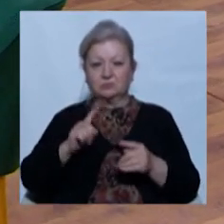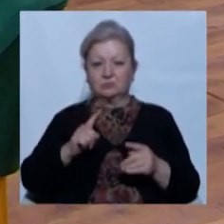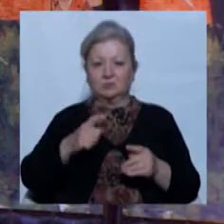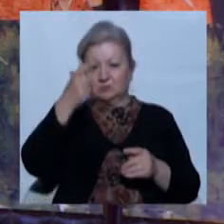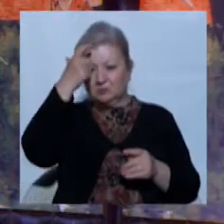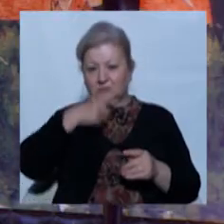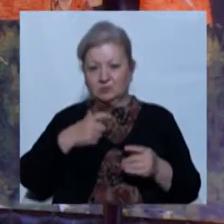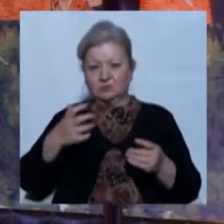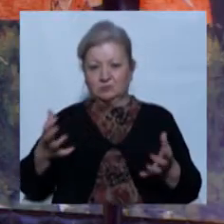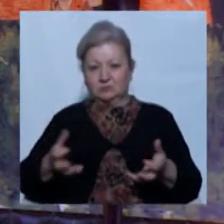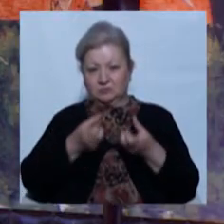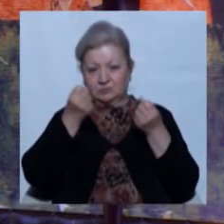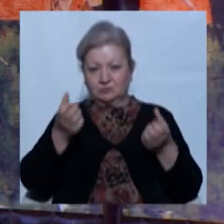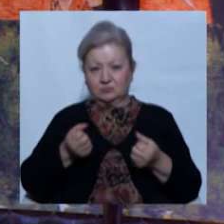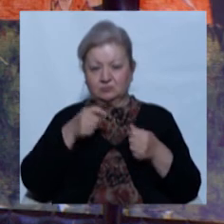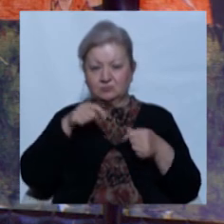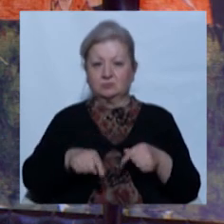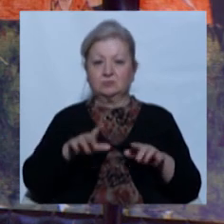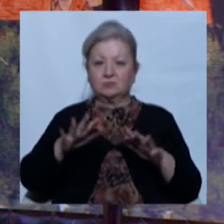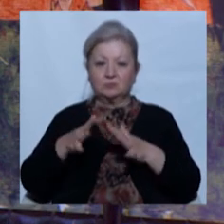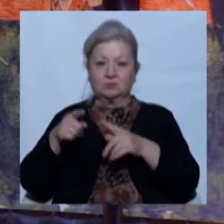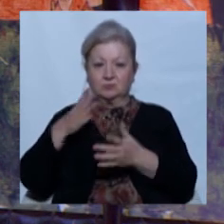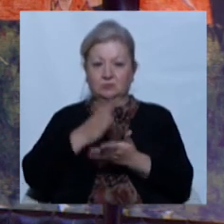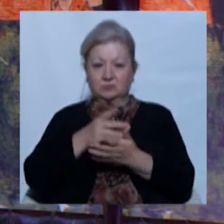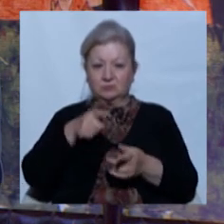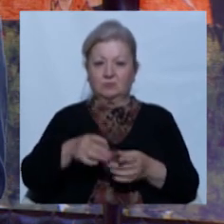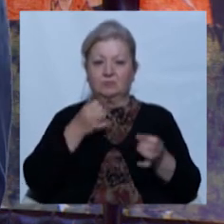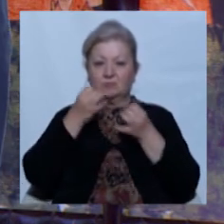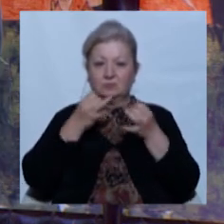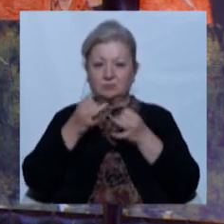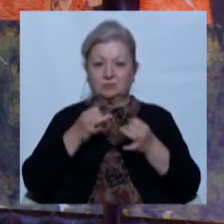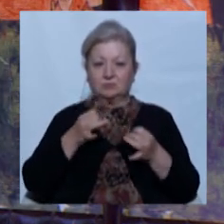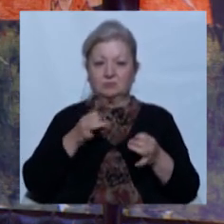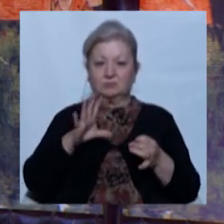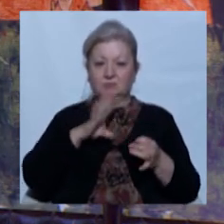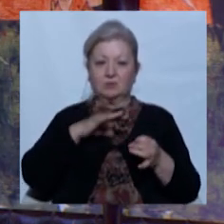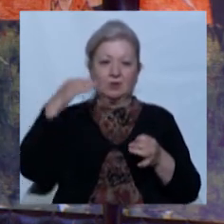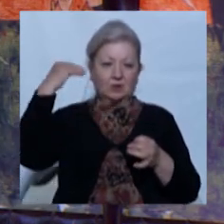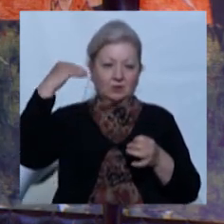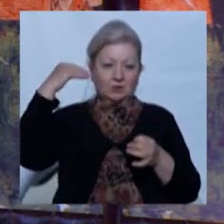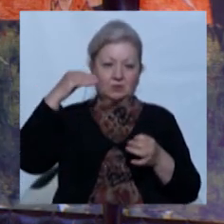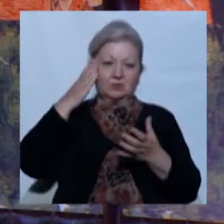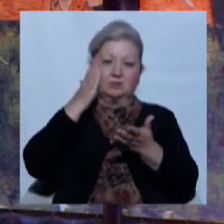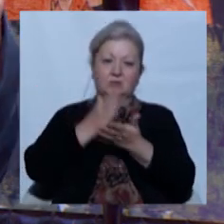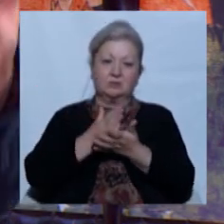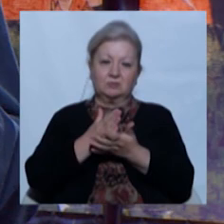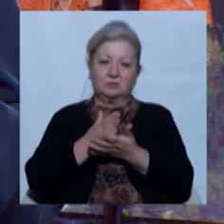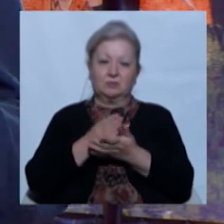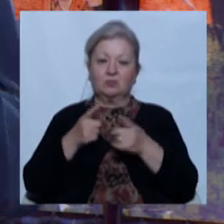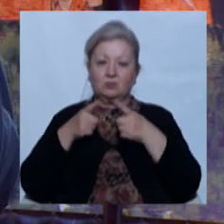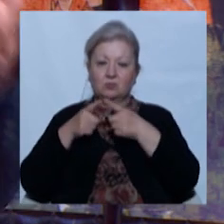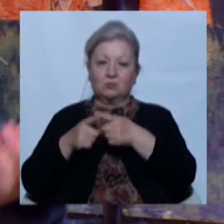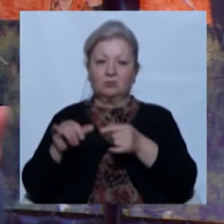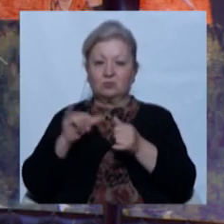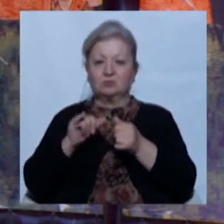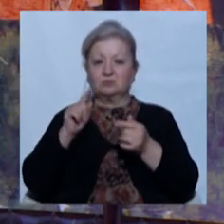ინახავენ. და აქ ამ შემთხვევაში ჩვენ ახლა ვისაუბრეთ იმაზე, რომ აჭარა არის კუთხე, სადაც ჩვენ